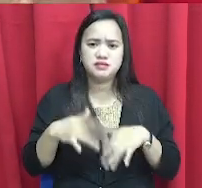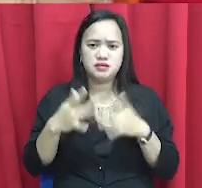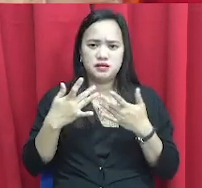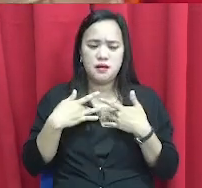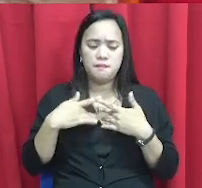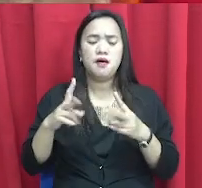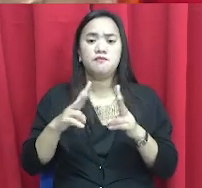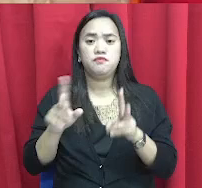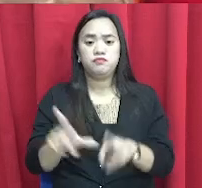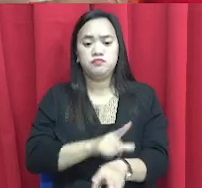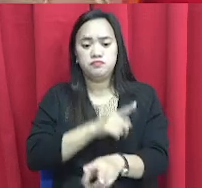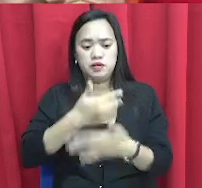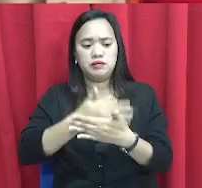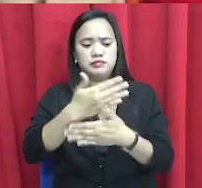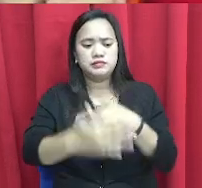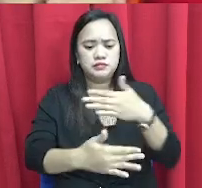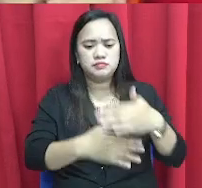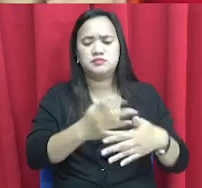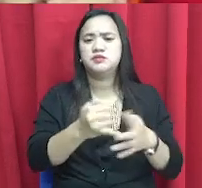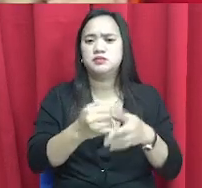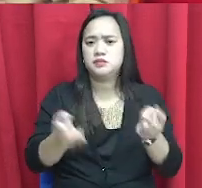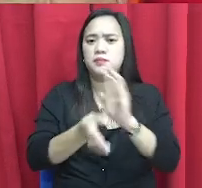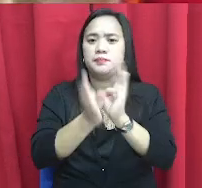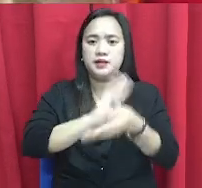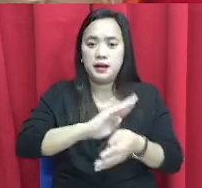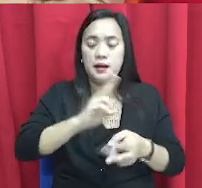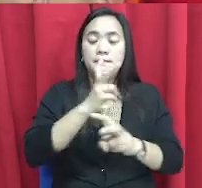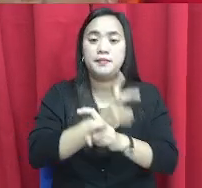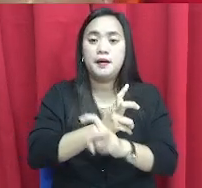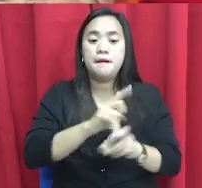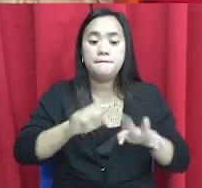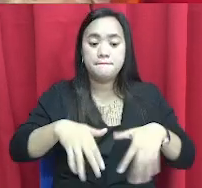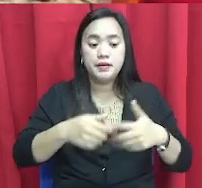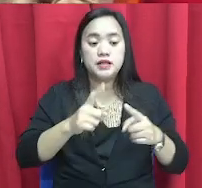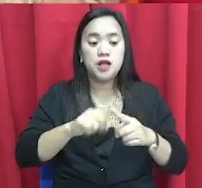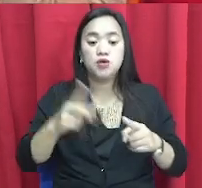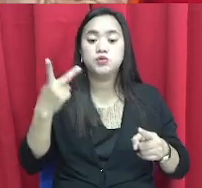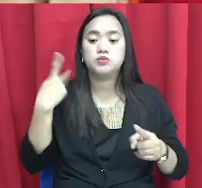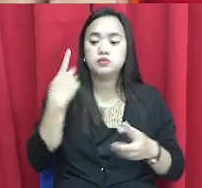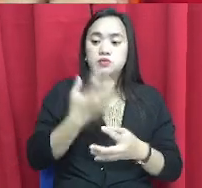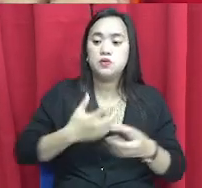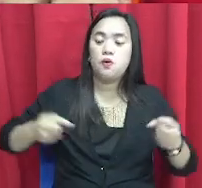tumatagal papahirap yan ng papahirap Pero kung paano mo